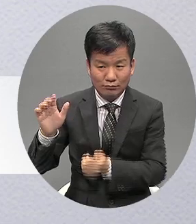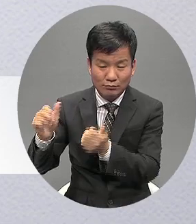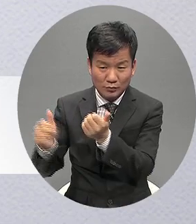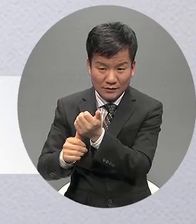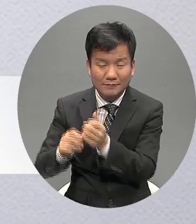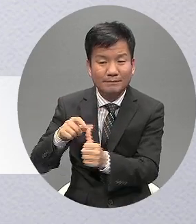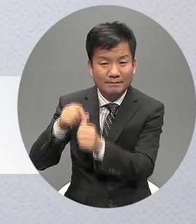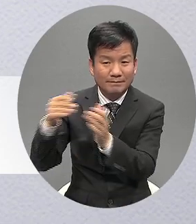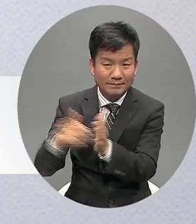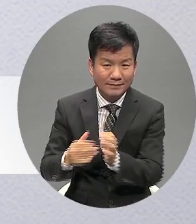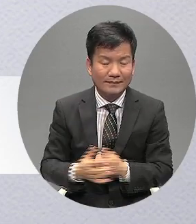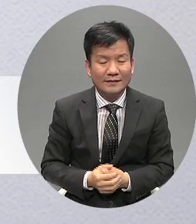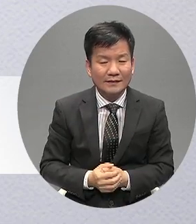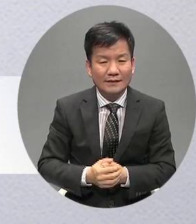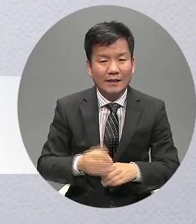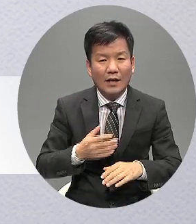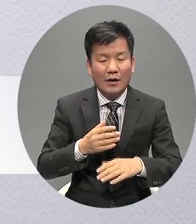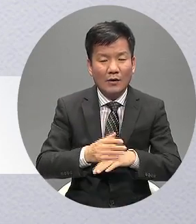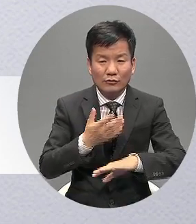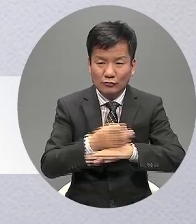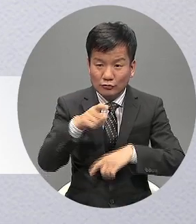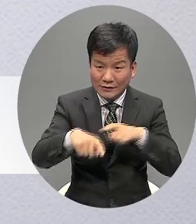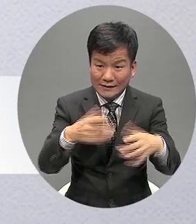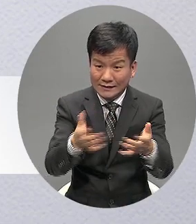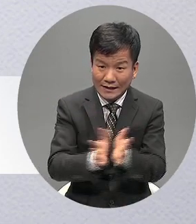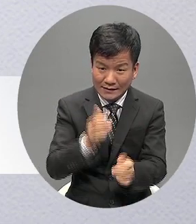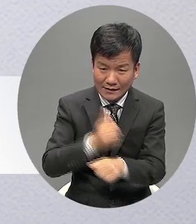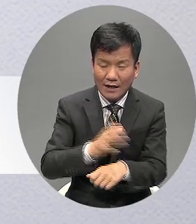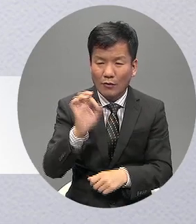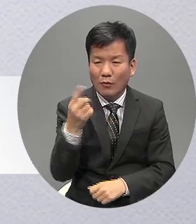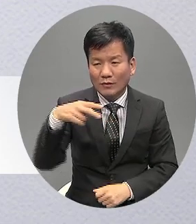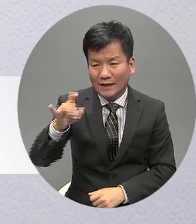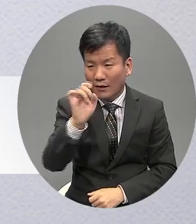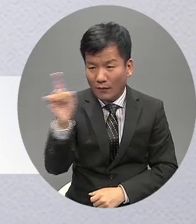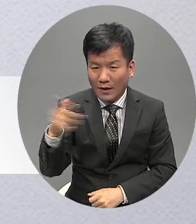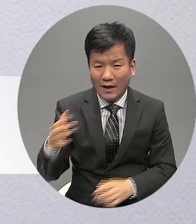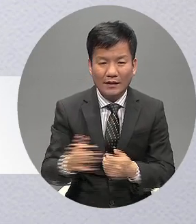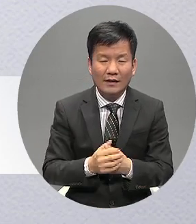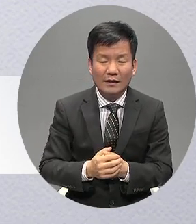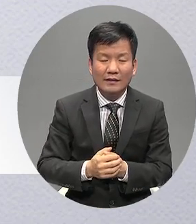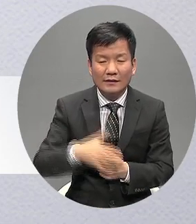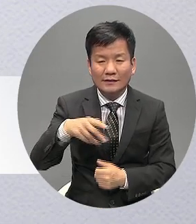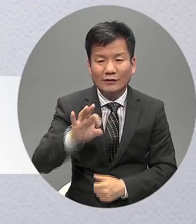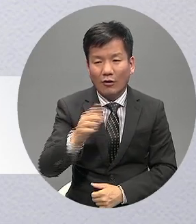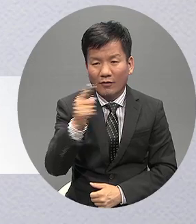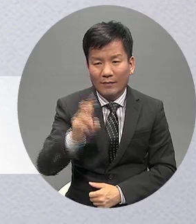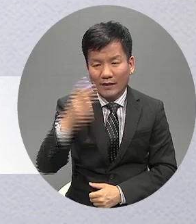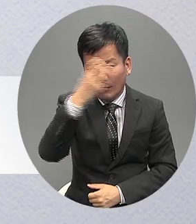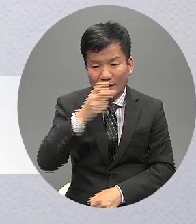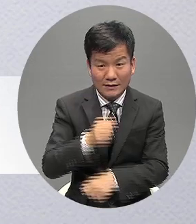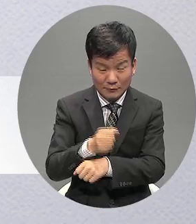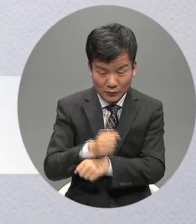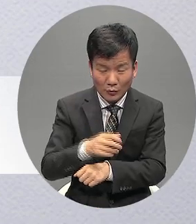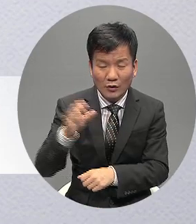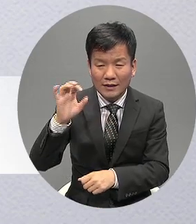임명됐습니다. 또 외국인정책추진단장에는 오세화, 청남대 관리사업소장에는